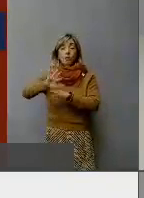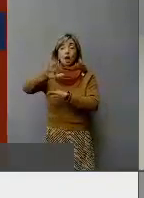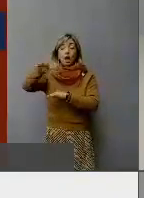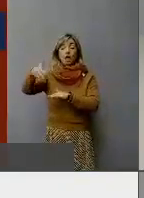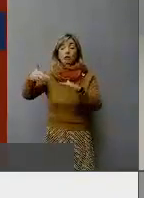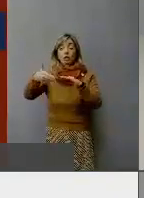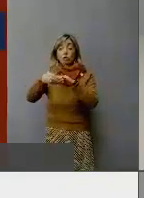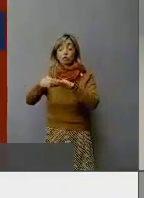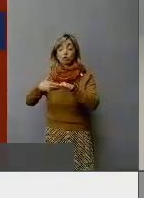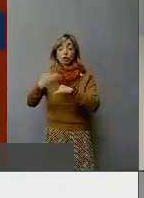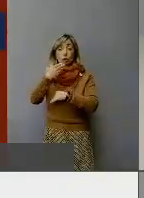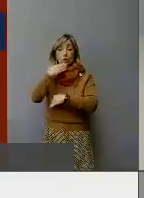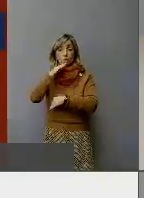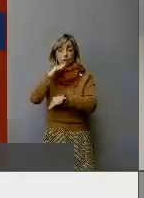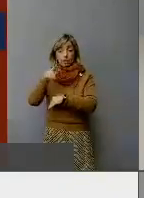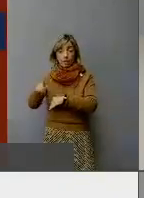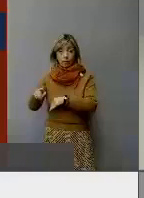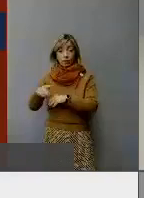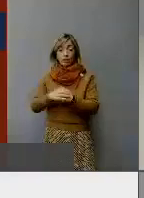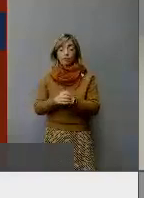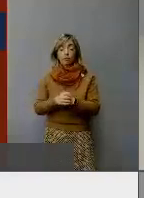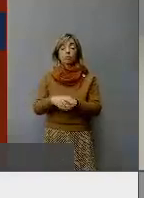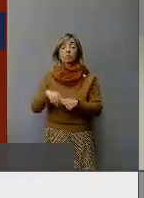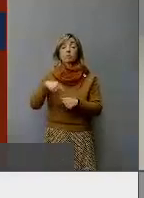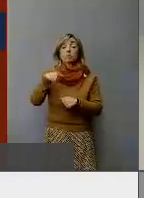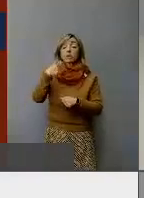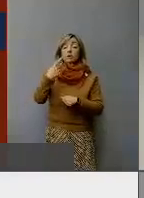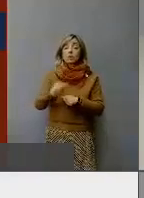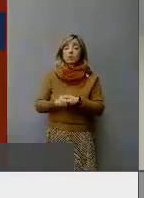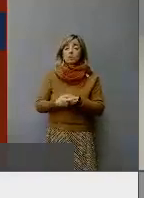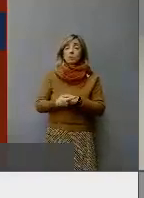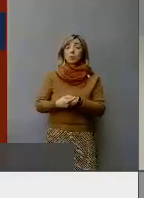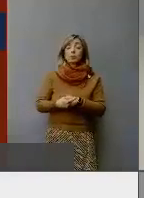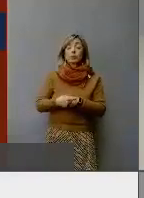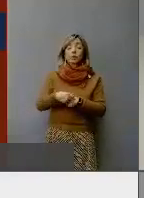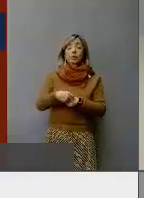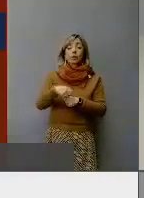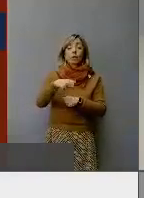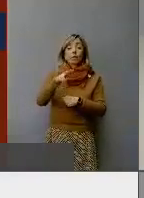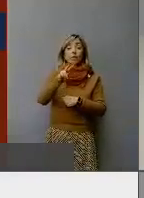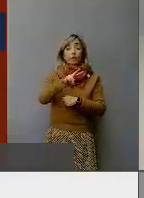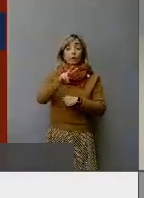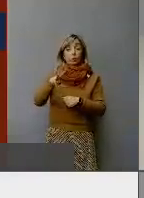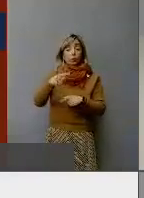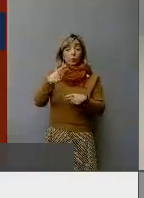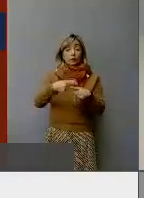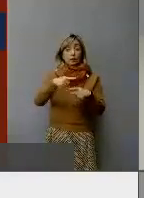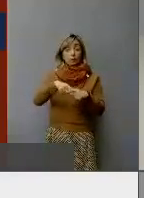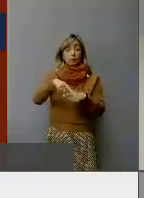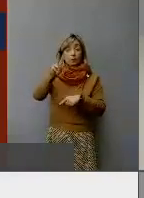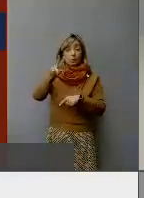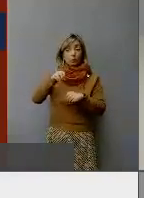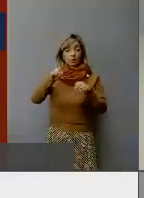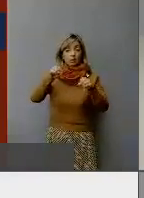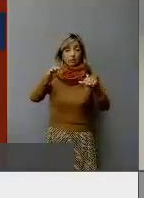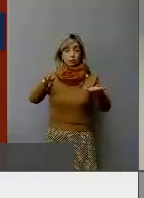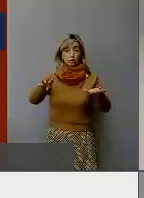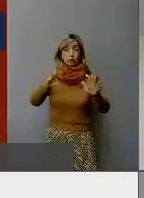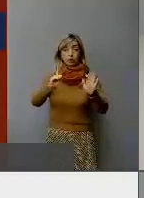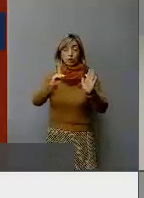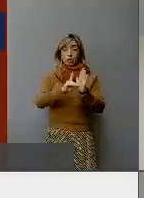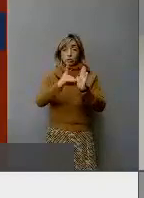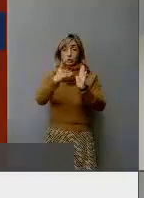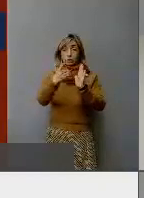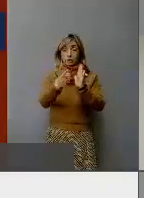congiunta prima settima del 22 settembre del 2019 aveva con iscritto all'ordine del giorno la sulla delibera del consiglio